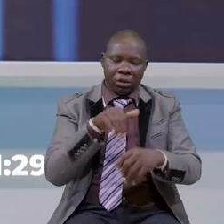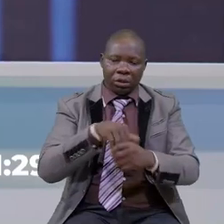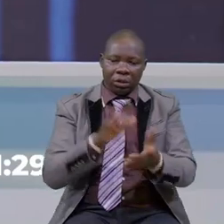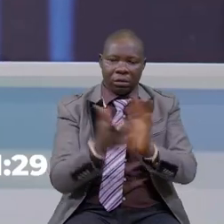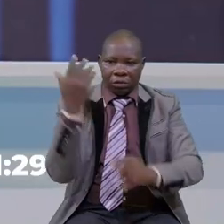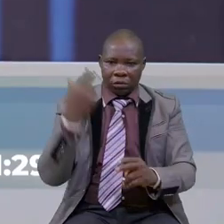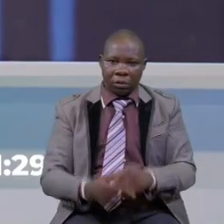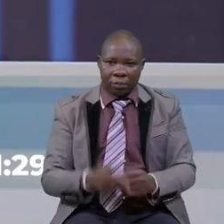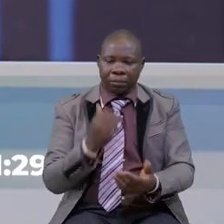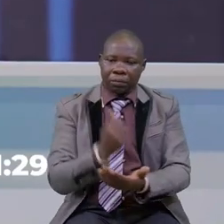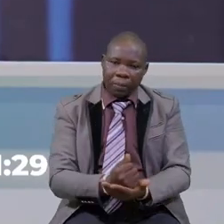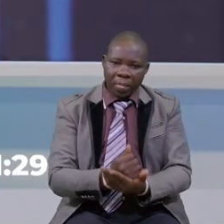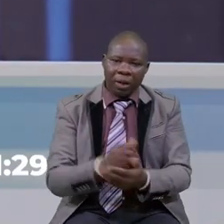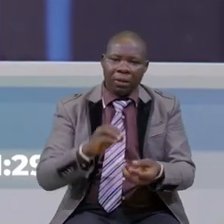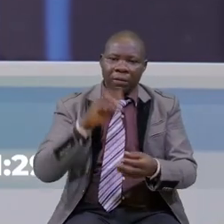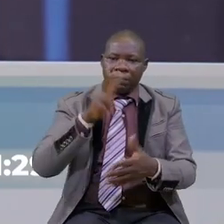Verset 5.